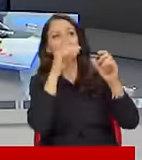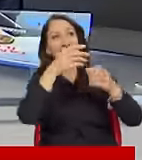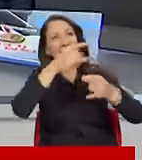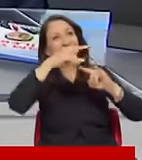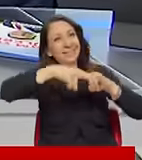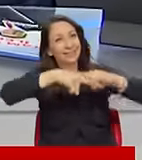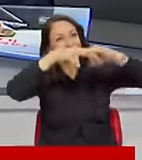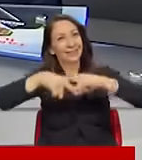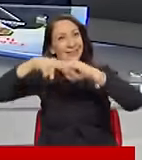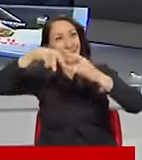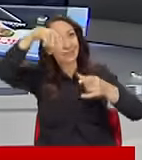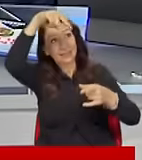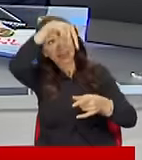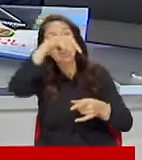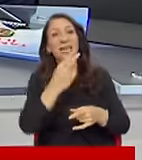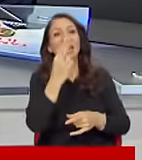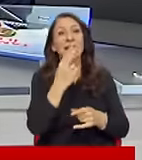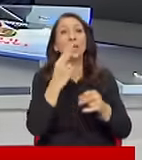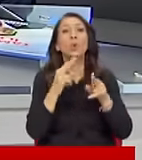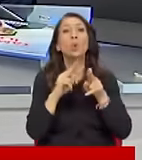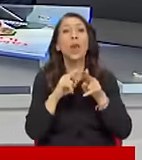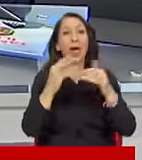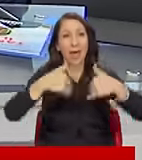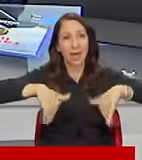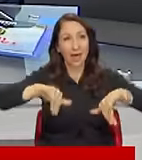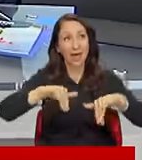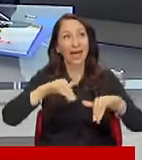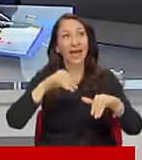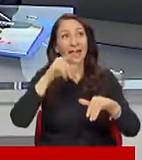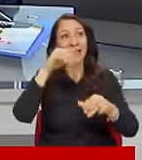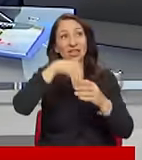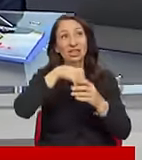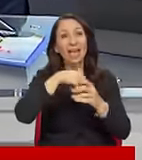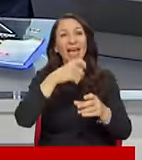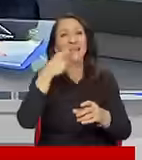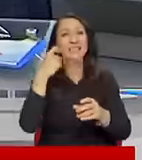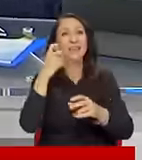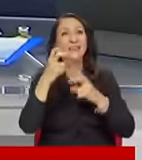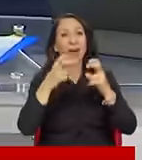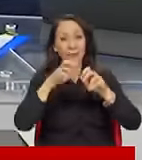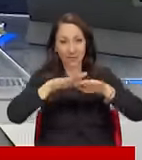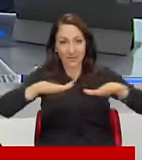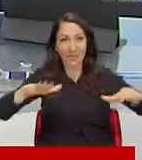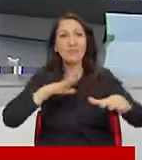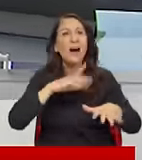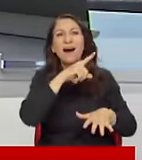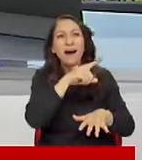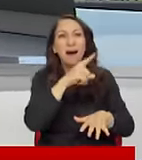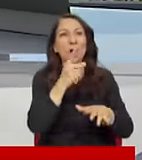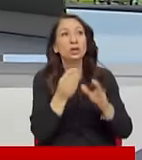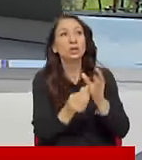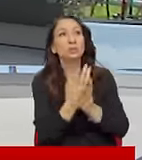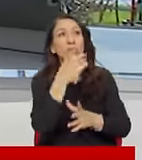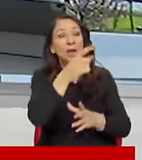arasında gördüğünüz Yedikule Gazhanesi'nin içerisindeki eski sanayi yapısının ortaya çıkmış